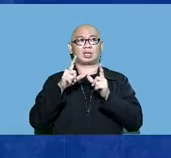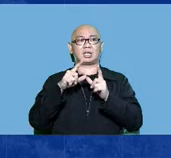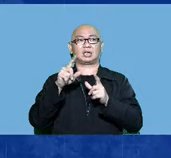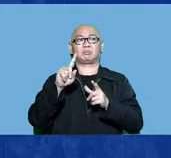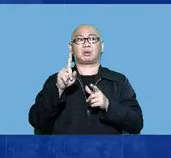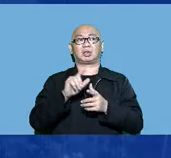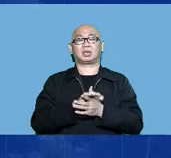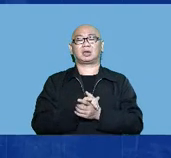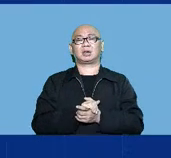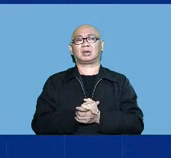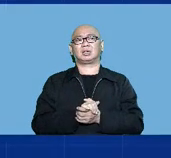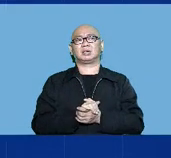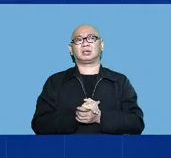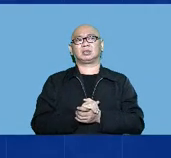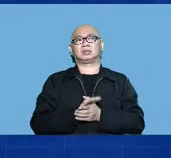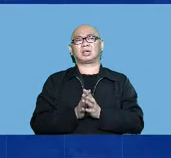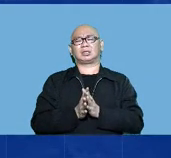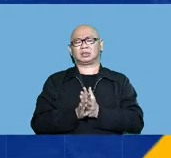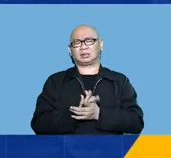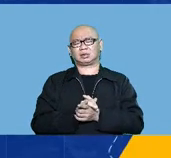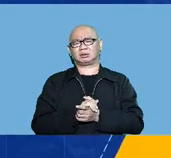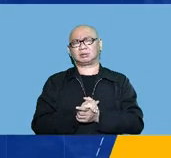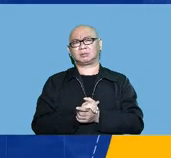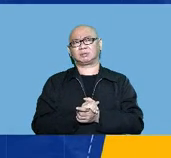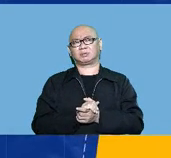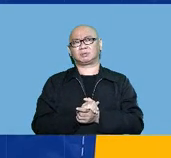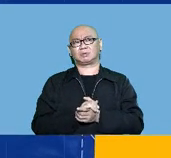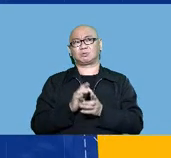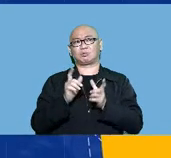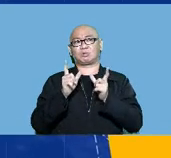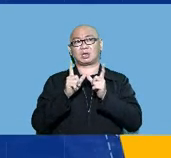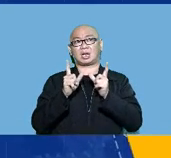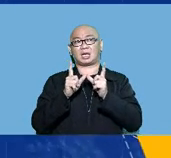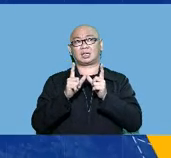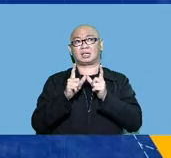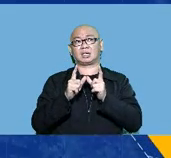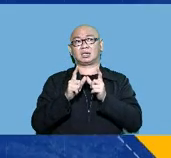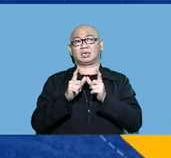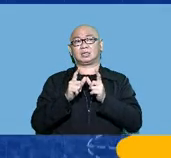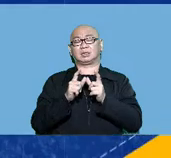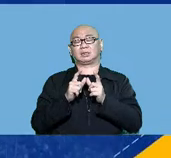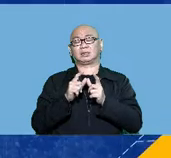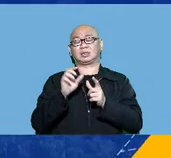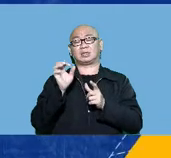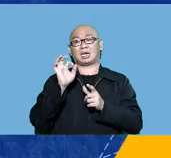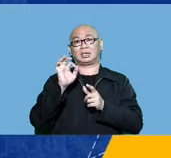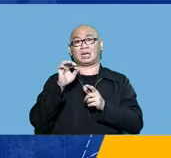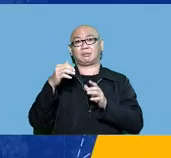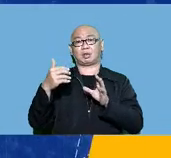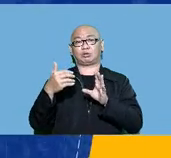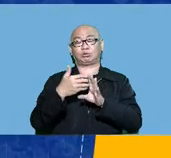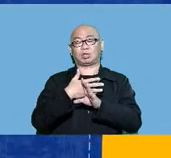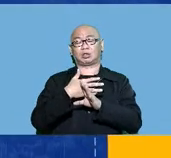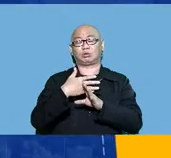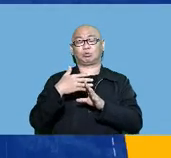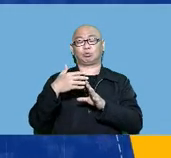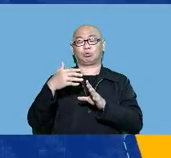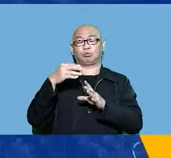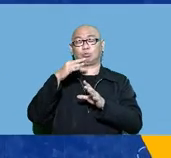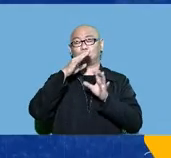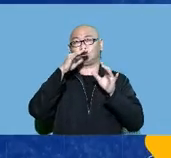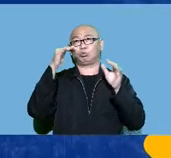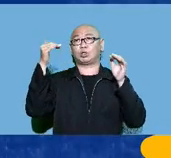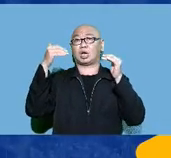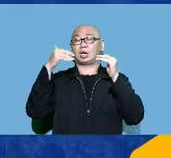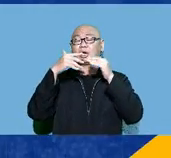mana terjadi wilayah no air entrainment, tidak ada pemasukan udara, dan